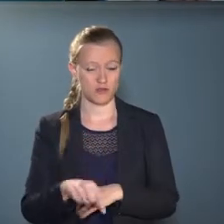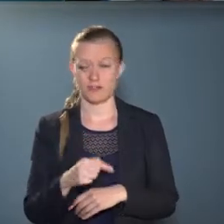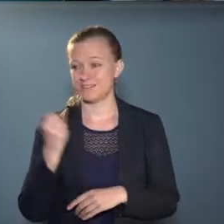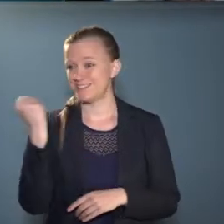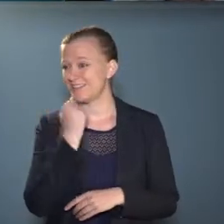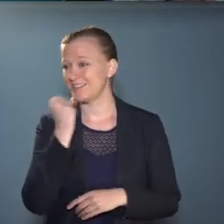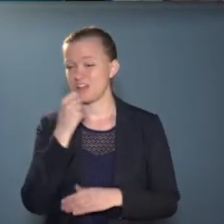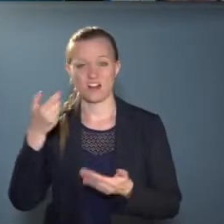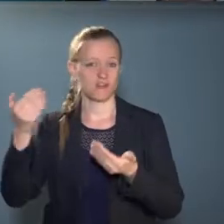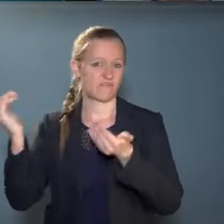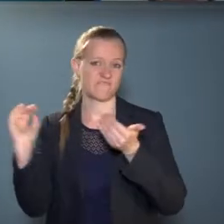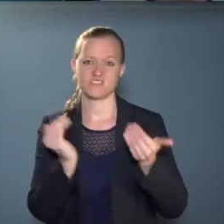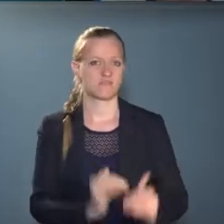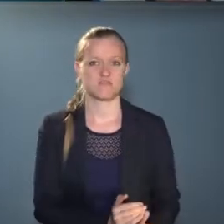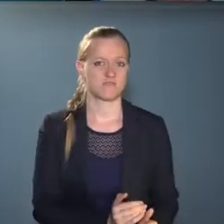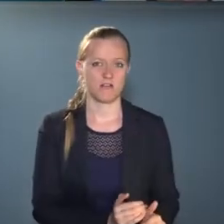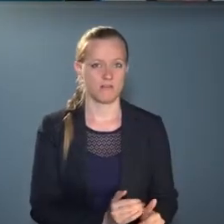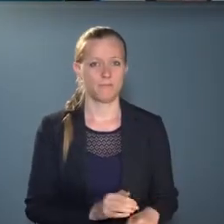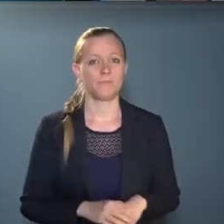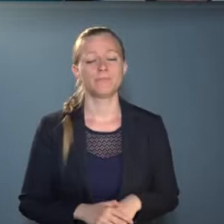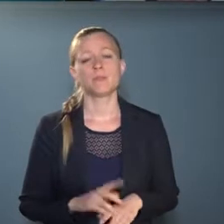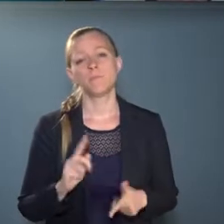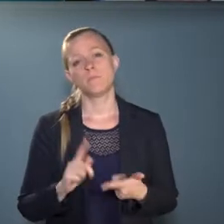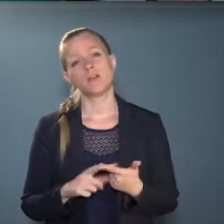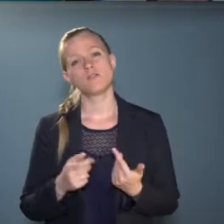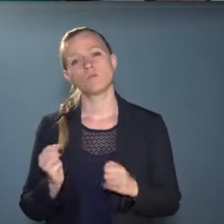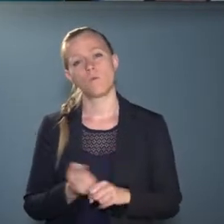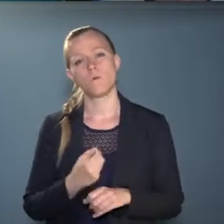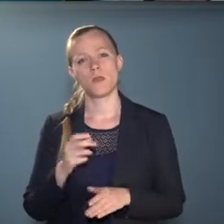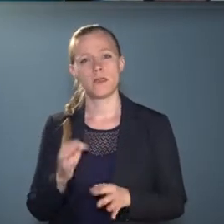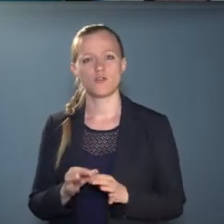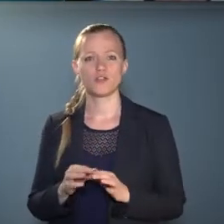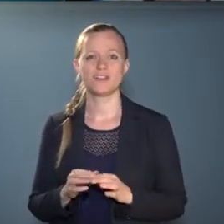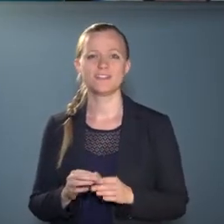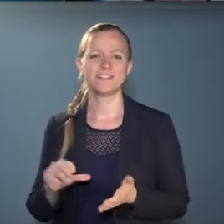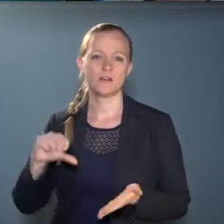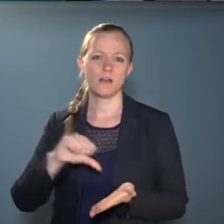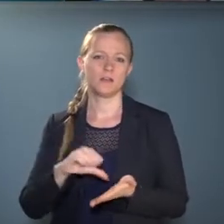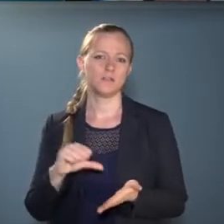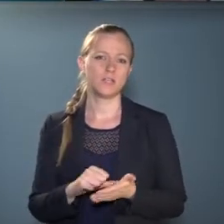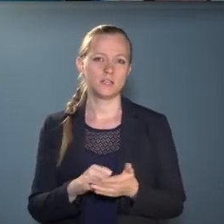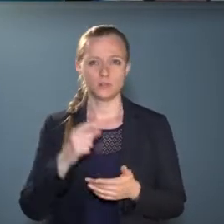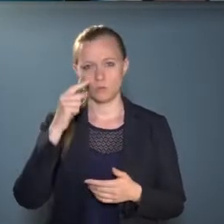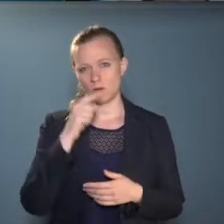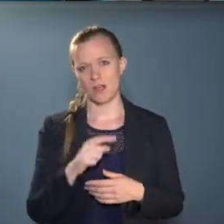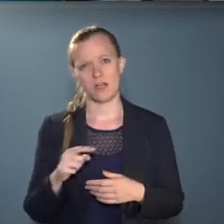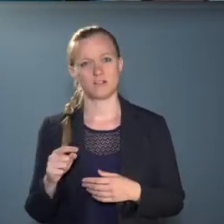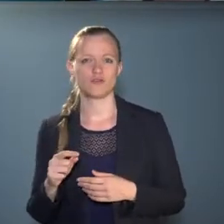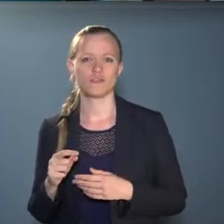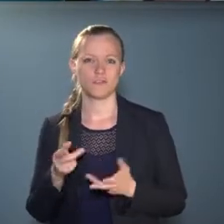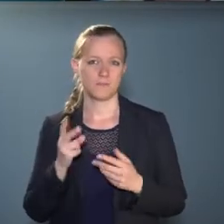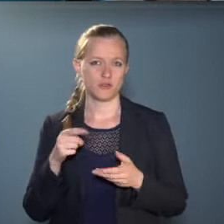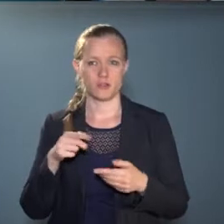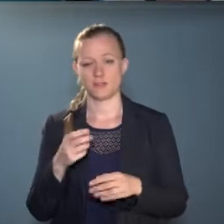digitális kőkorszakba bombázták vissza. Egy másik szintén komoly esetben az iráni nukleáris képességet sikerült egy vírus